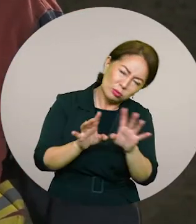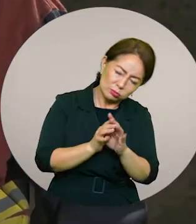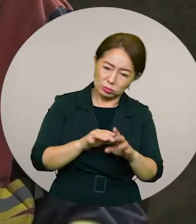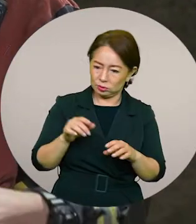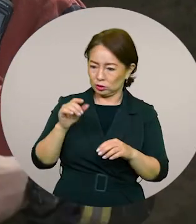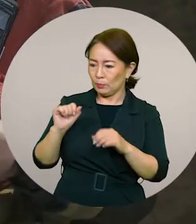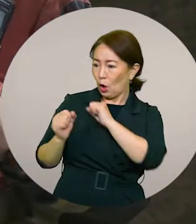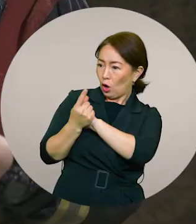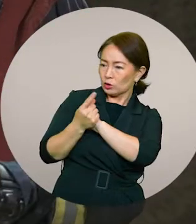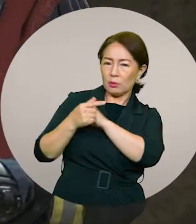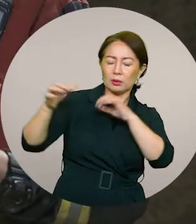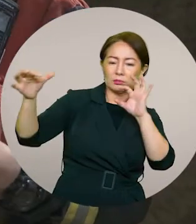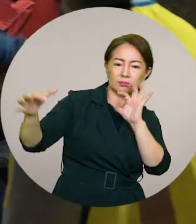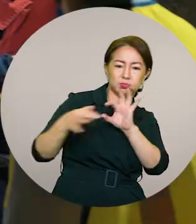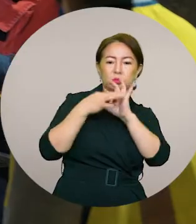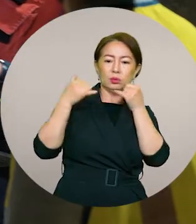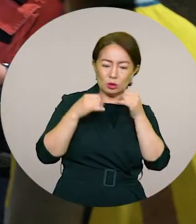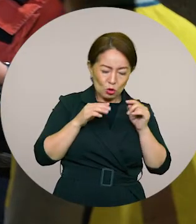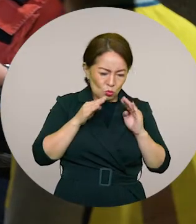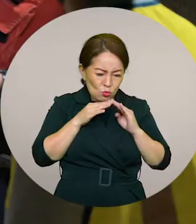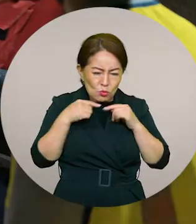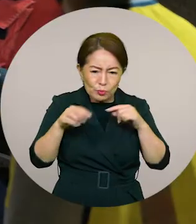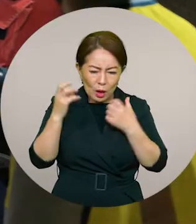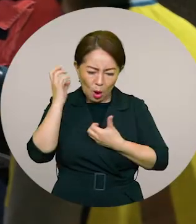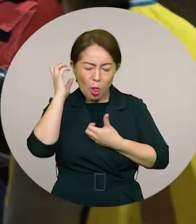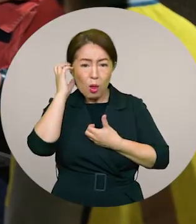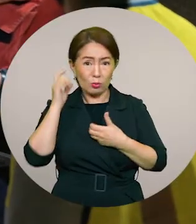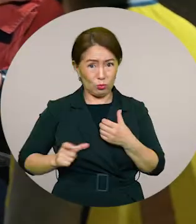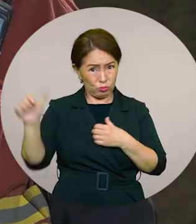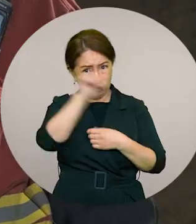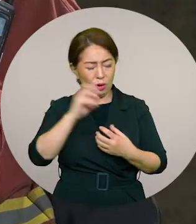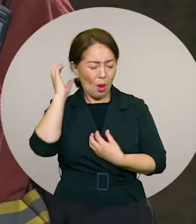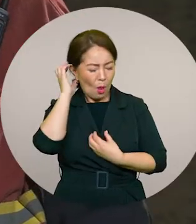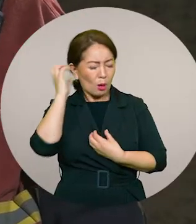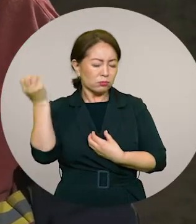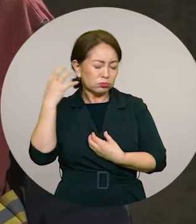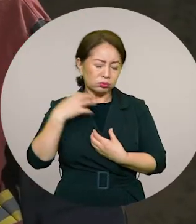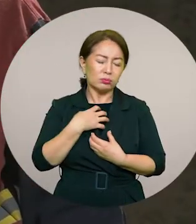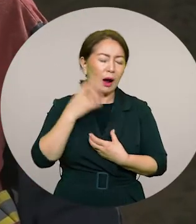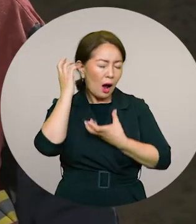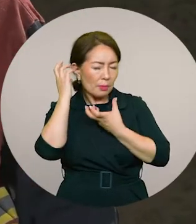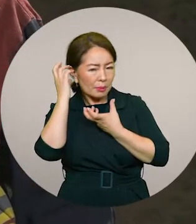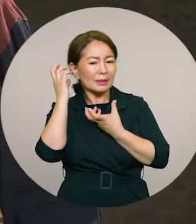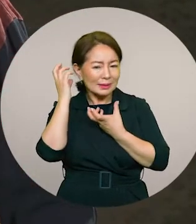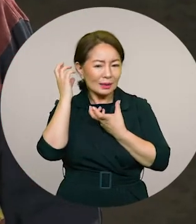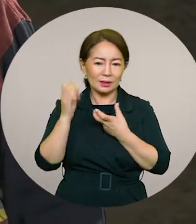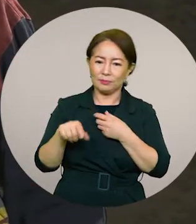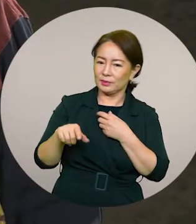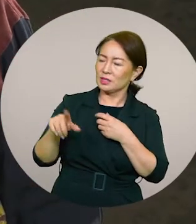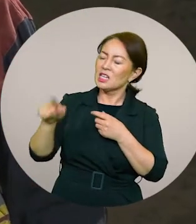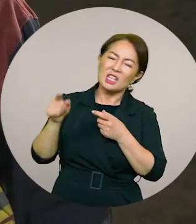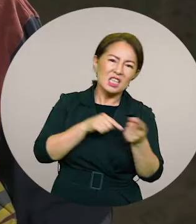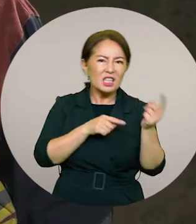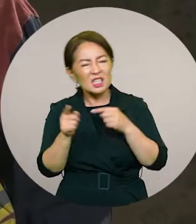байдал зарлагдана гэсэн. Яаж зарлагдах вэ гэхээр радиогоор нэг зарлах нь тий хүн болохоор радиотой явж байгаа. Нөгөөх нь болохоор одоо өмнөрт